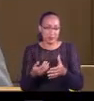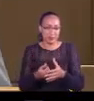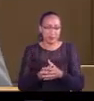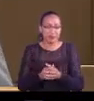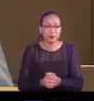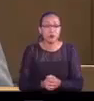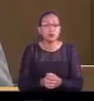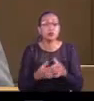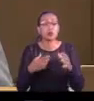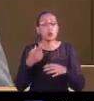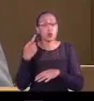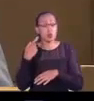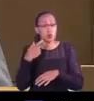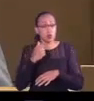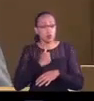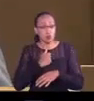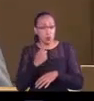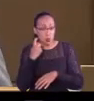Qu'est-ce que je constate?